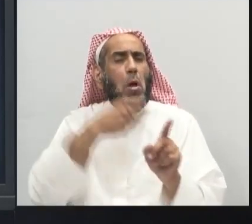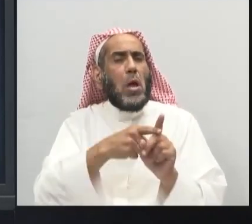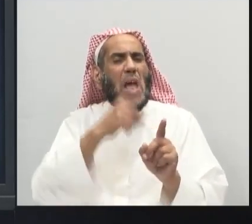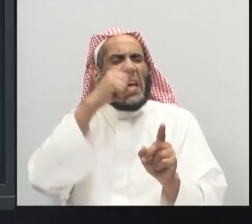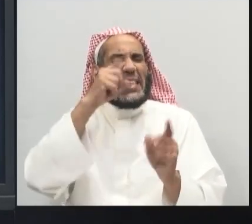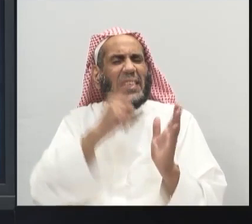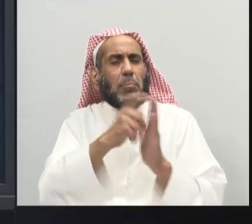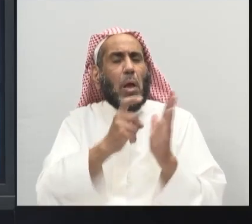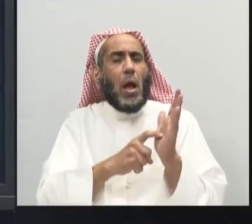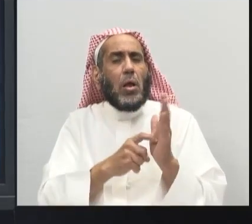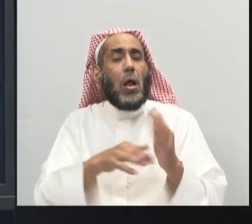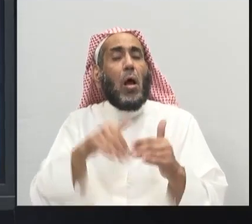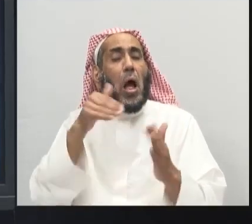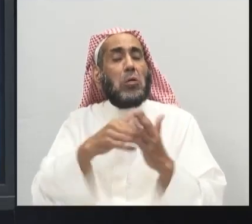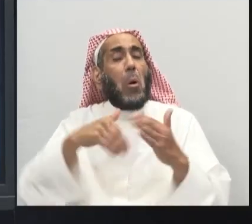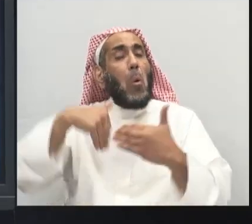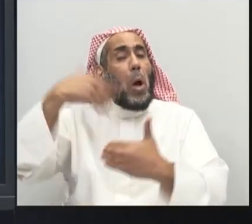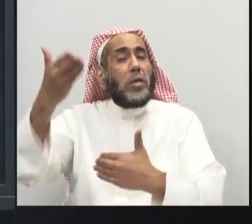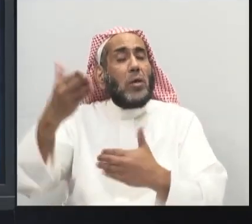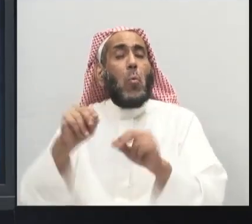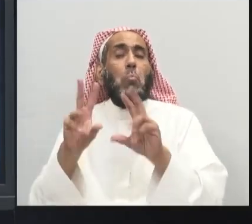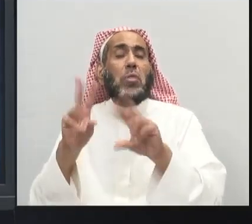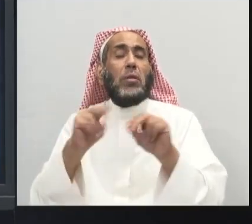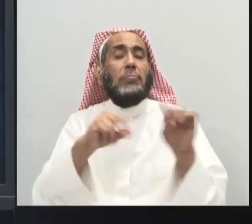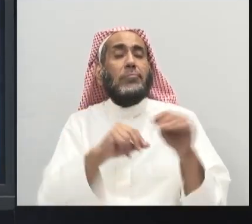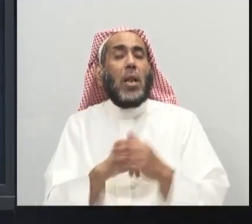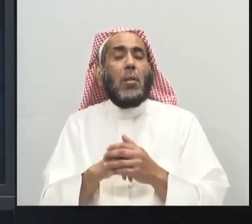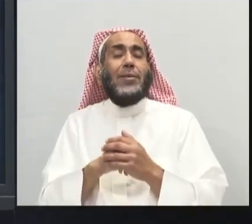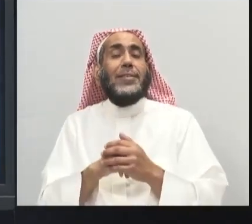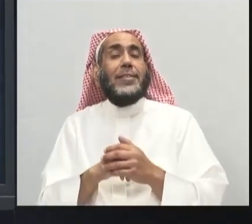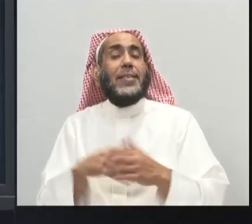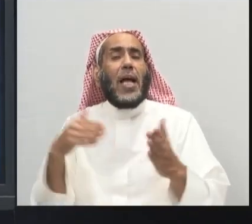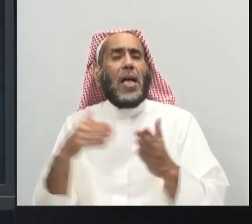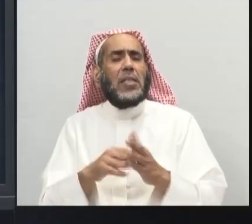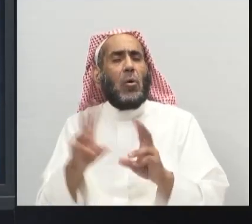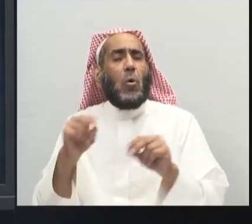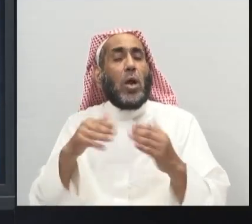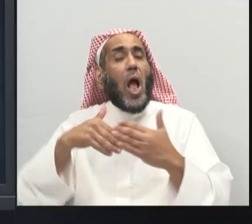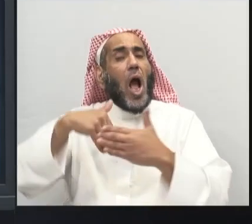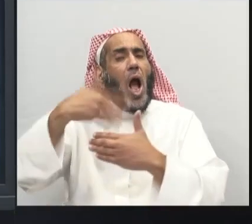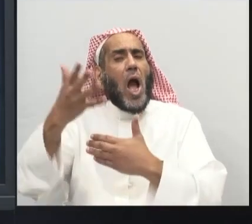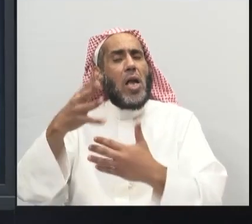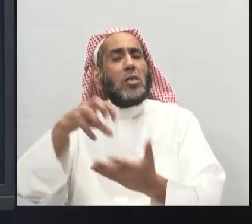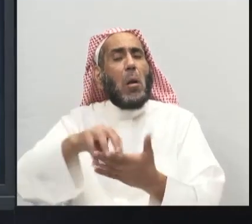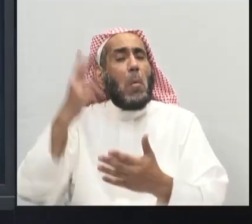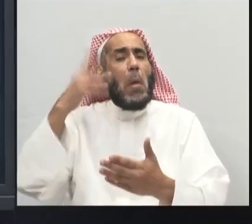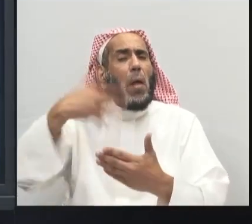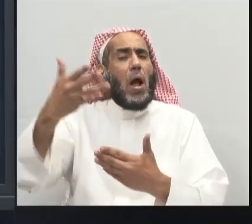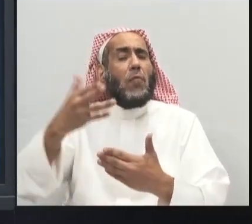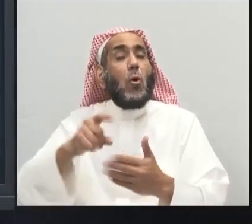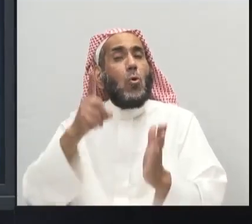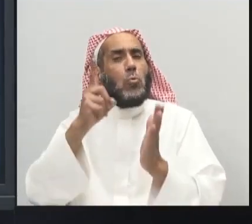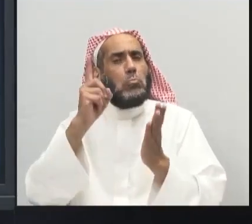تطبيق القوانين السعوديه ومثلنا على ذلك بمثال حتى لو كان في خارج اقليم الدوله فانه